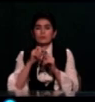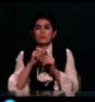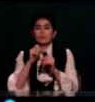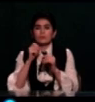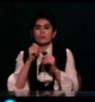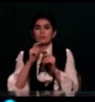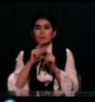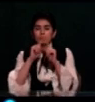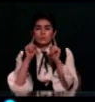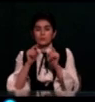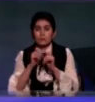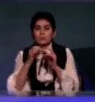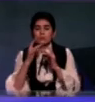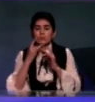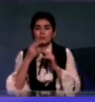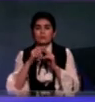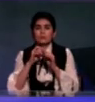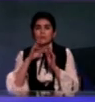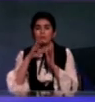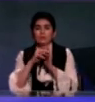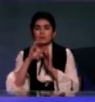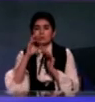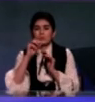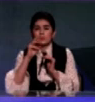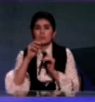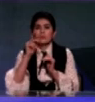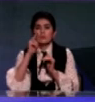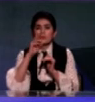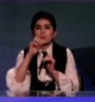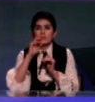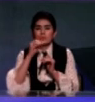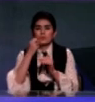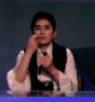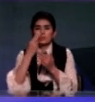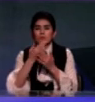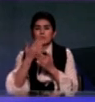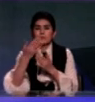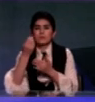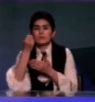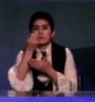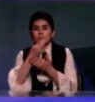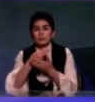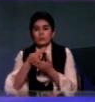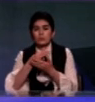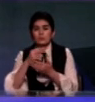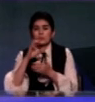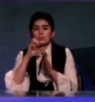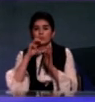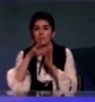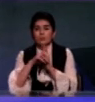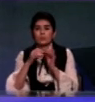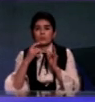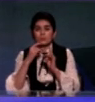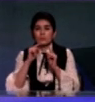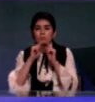клетки. Нервная система у них сетевидная или диффузного типа. Вы видели на рисунке. Состоит из